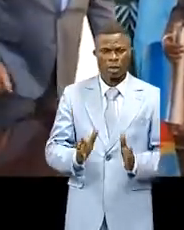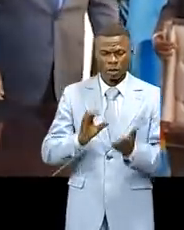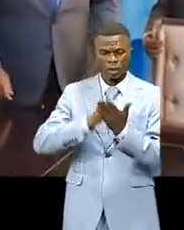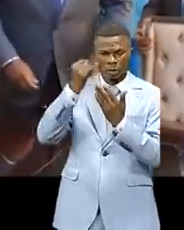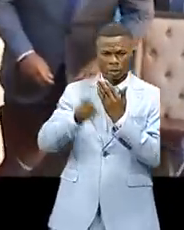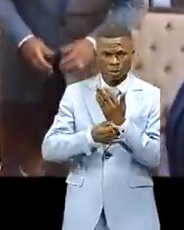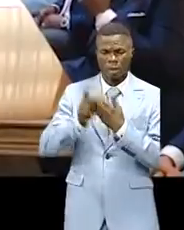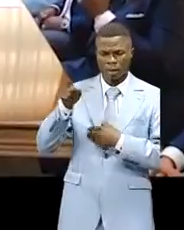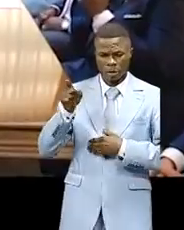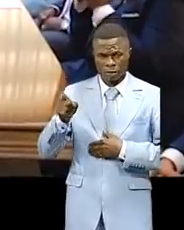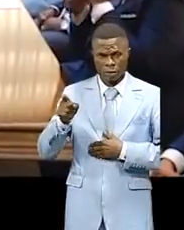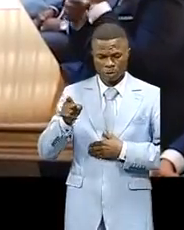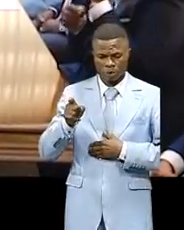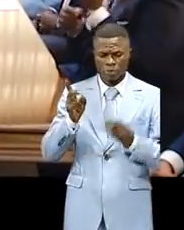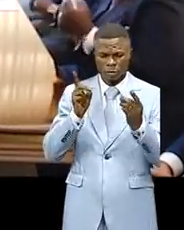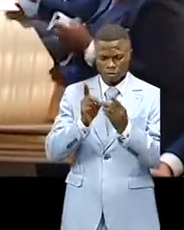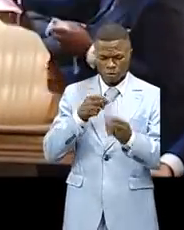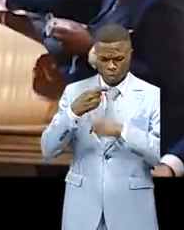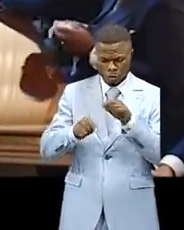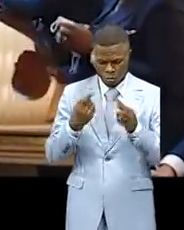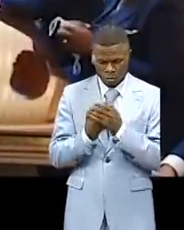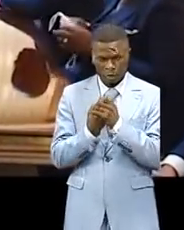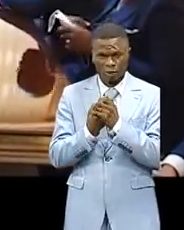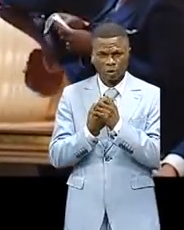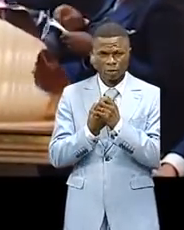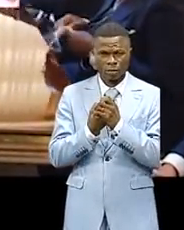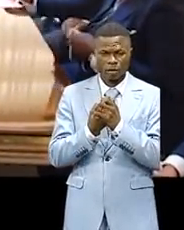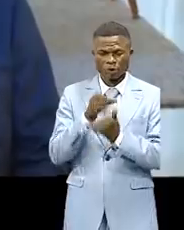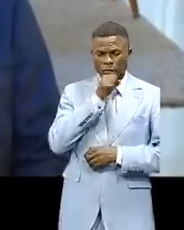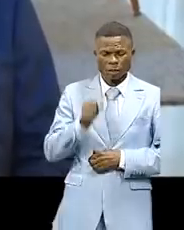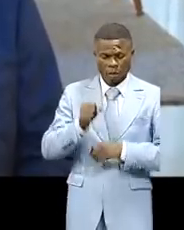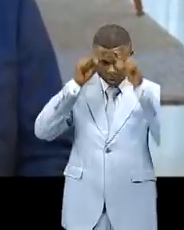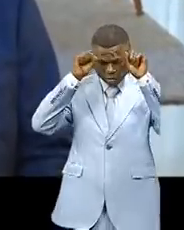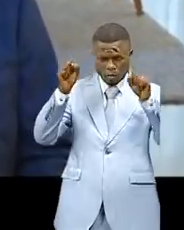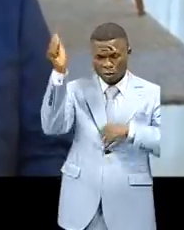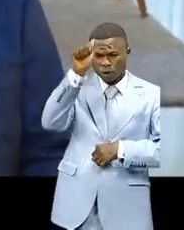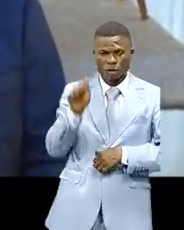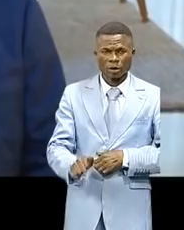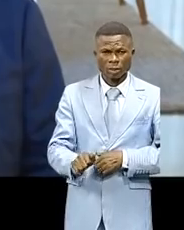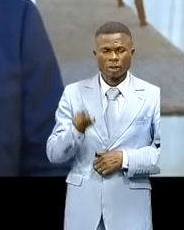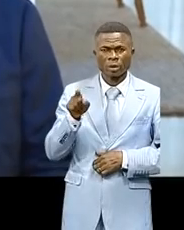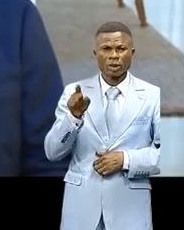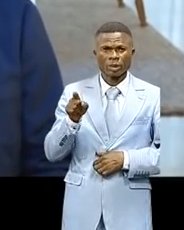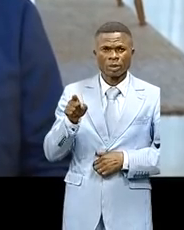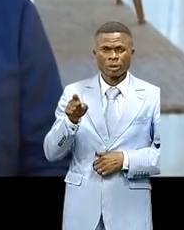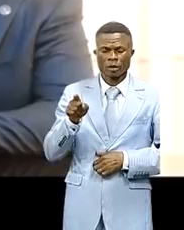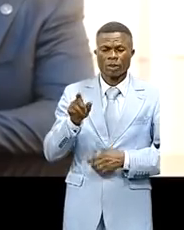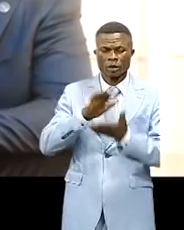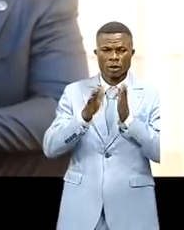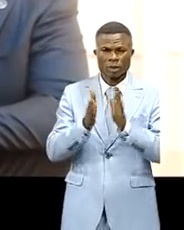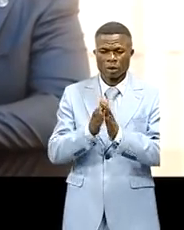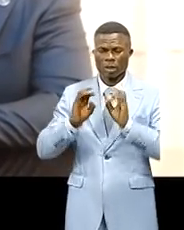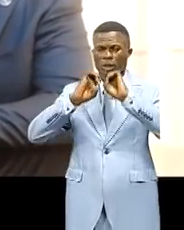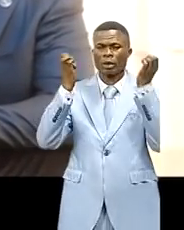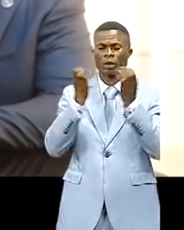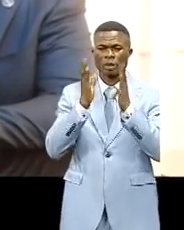comme la couleur va connaître un début d'exécution c'est l'ancien vice président sud africain kgalema motlanthe devenus entrepreneurs et